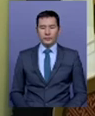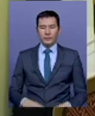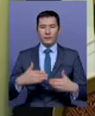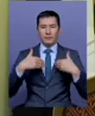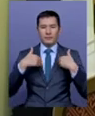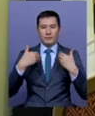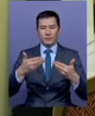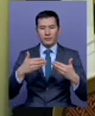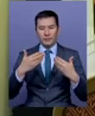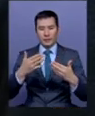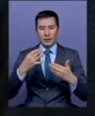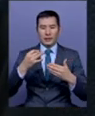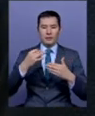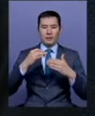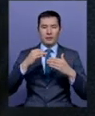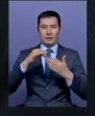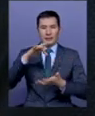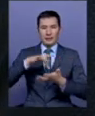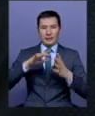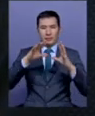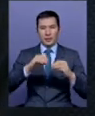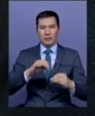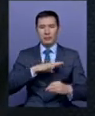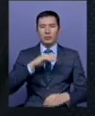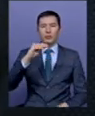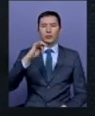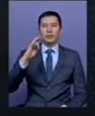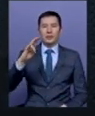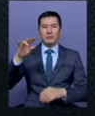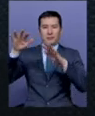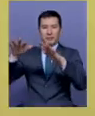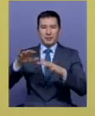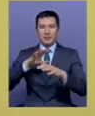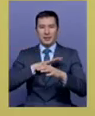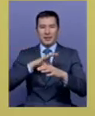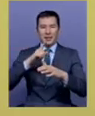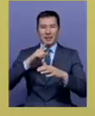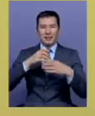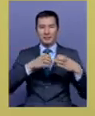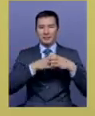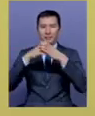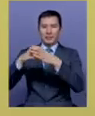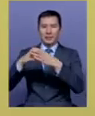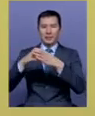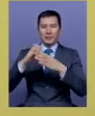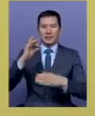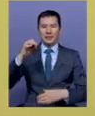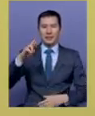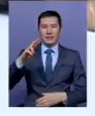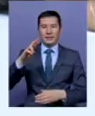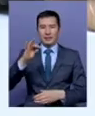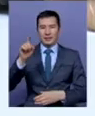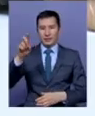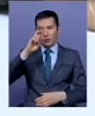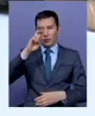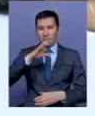және оңалту орталығында жусан операциясы кезінде елге қайтарылған 13 әйел адам да курстан өтіп жатыр. Олардың екеуі теологтармен тілдескеннен